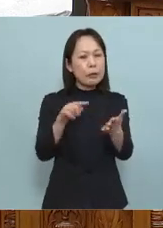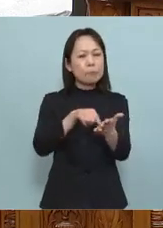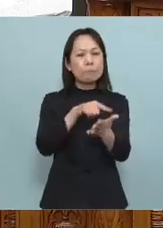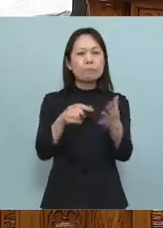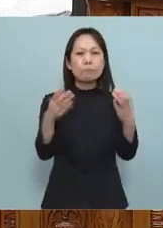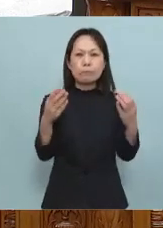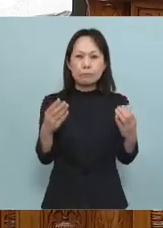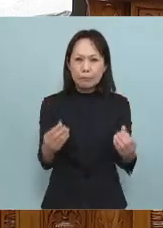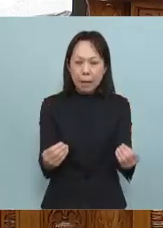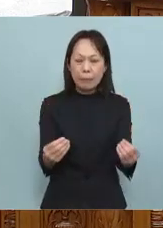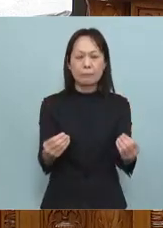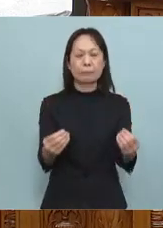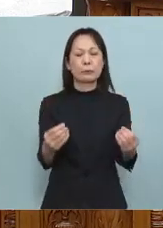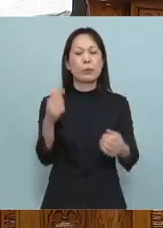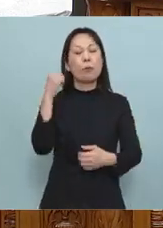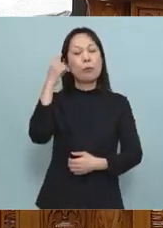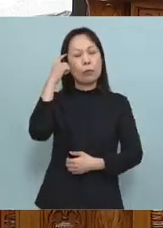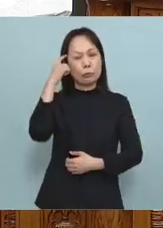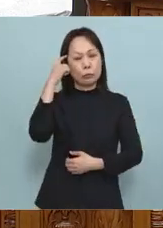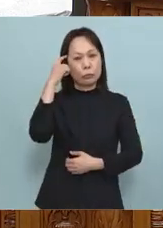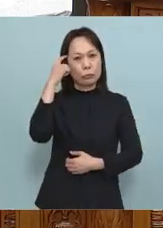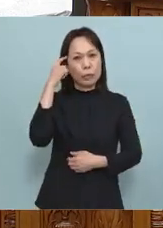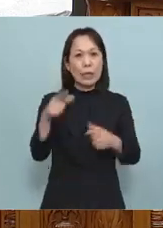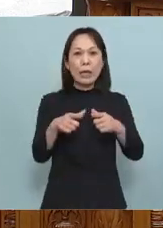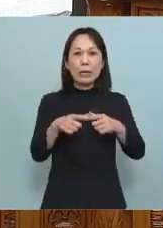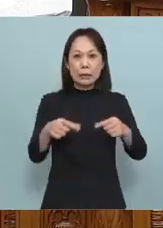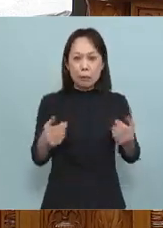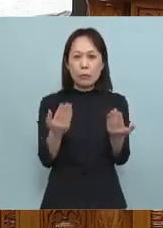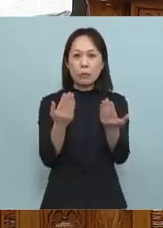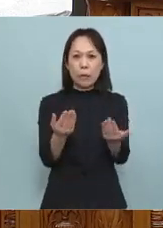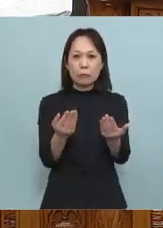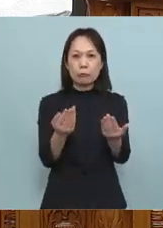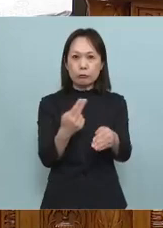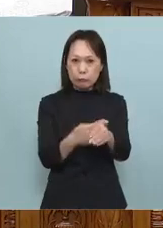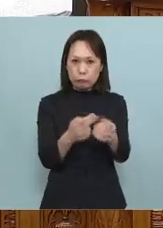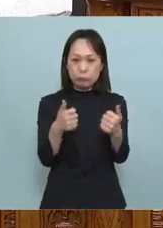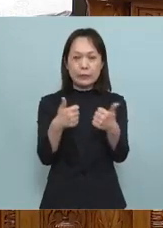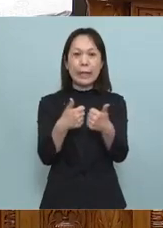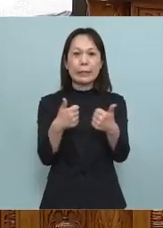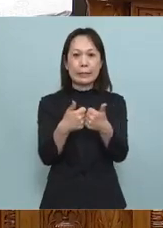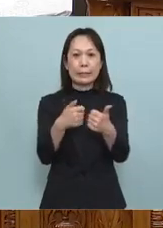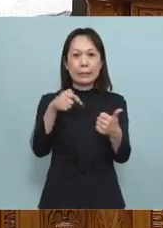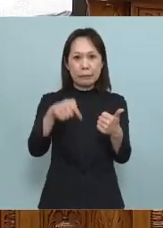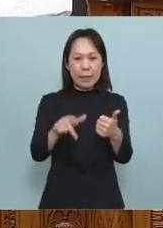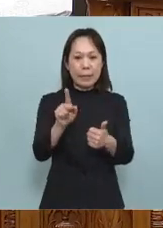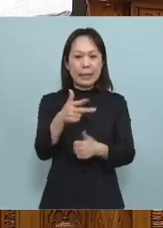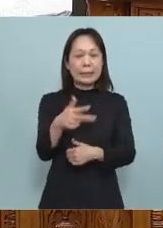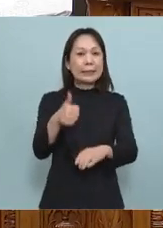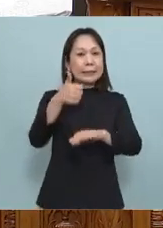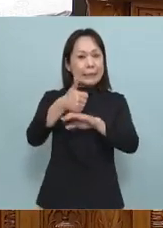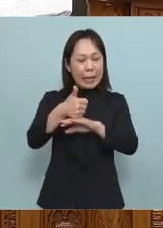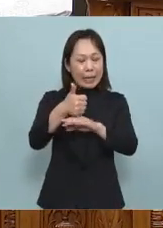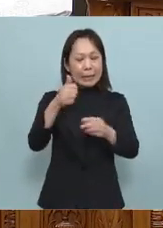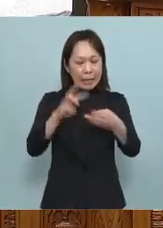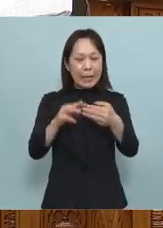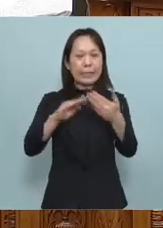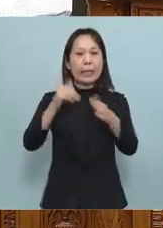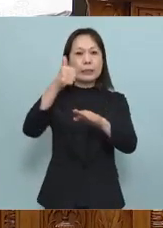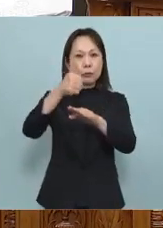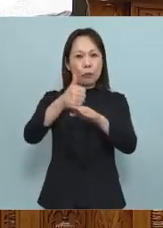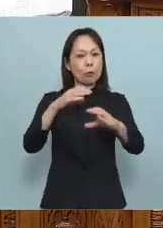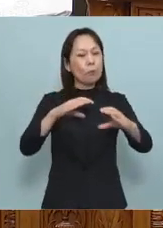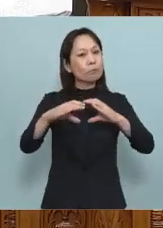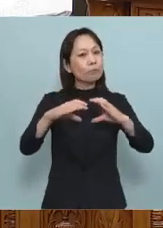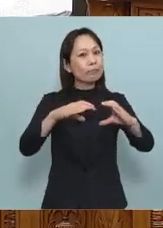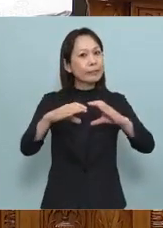と承知をしております。日本学術会議の在り方については梶田会長とコミュニケーションを取りながら未